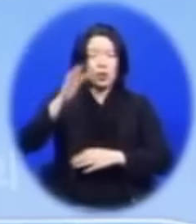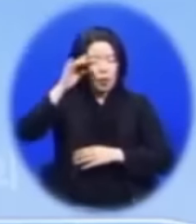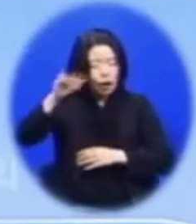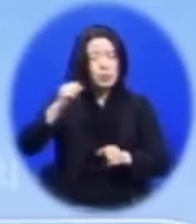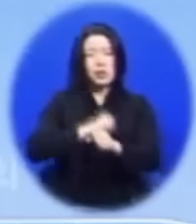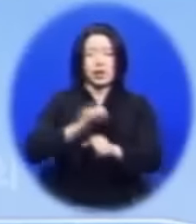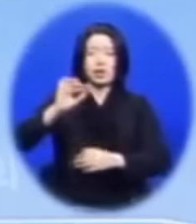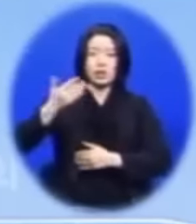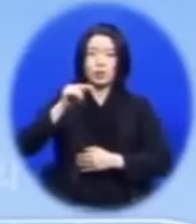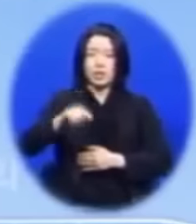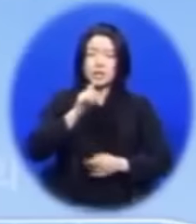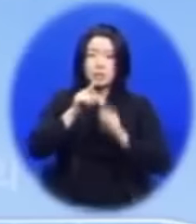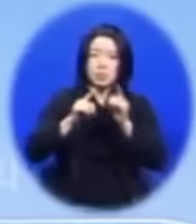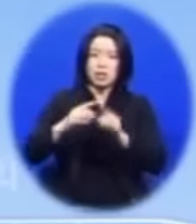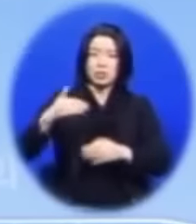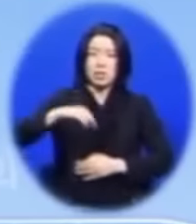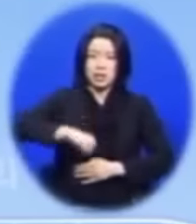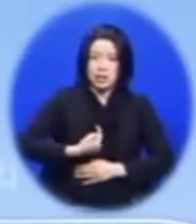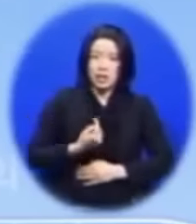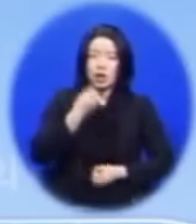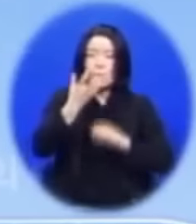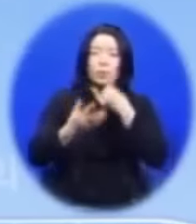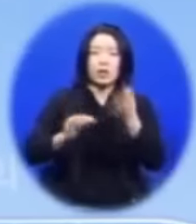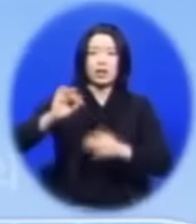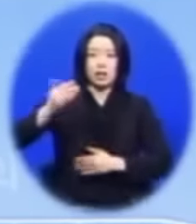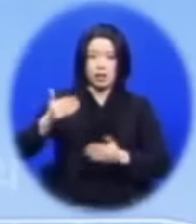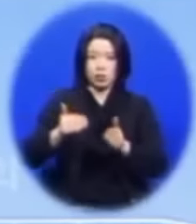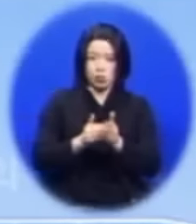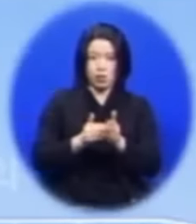되고이 말씀을 자기가 고백하게